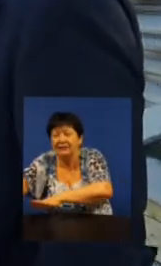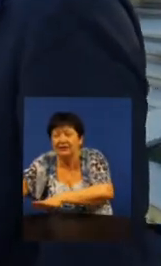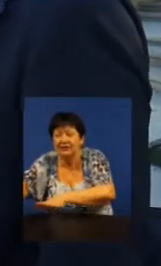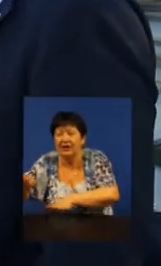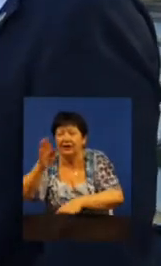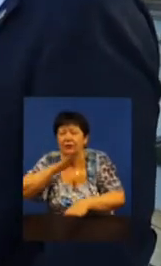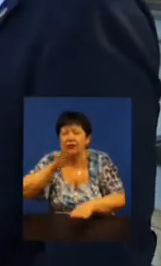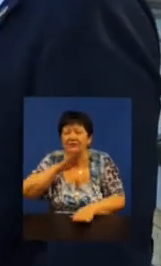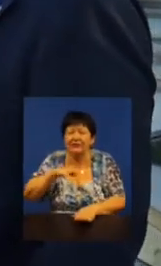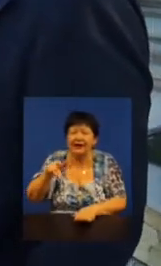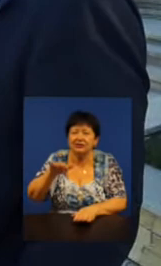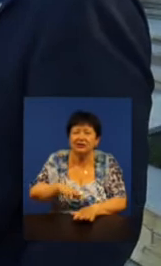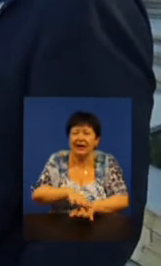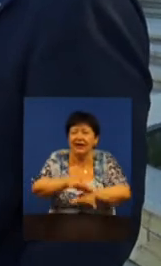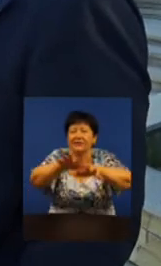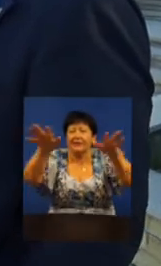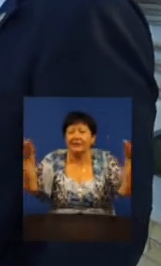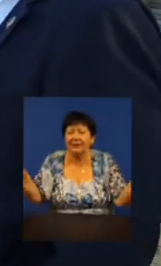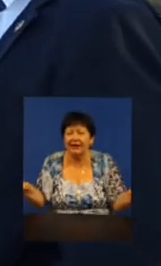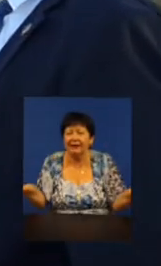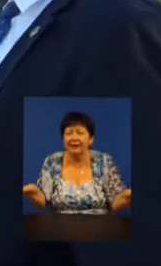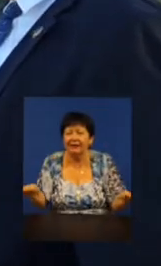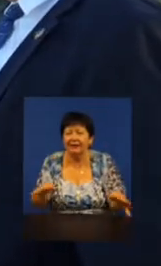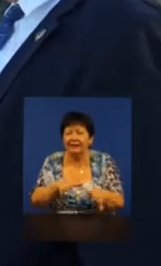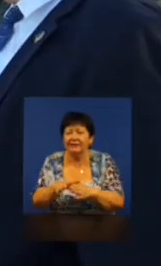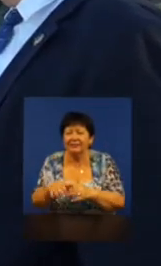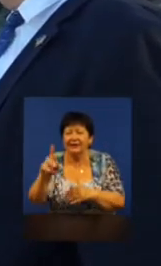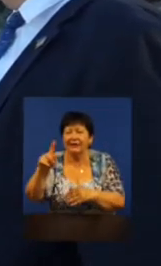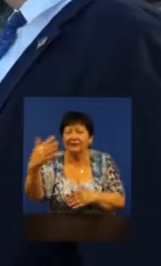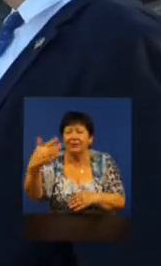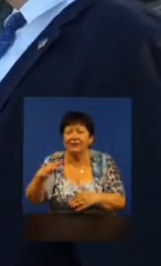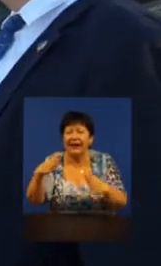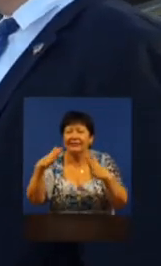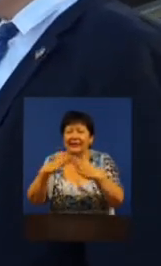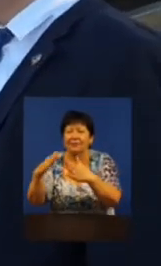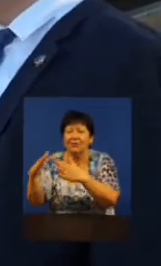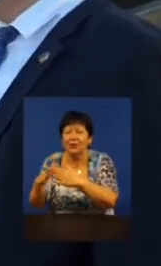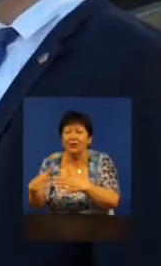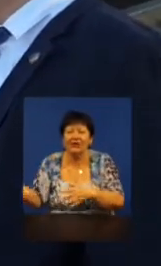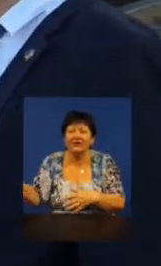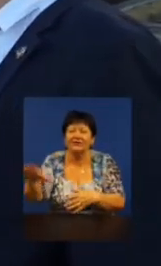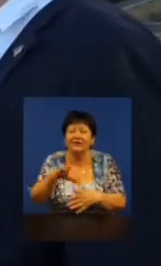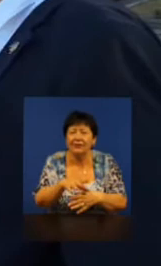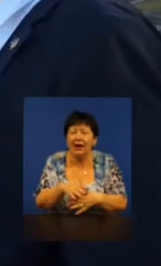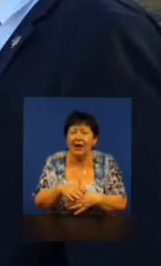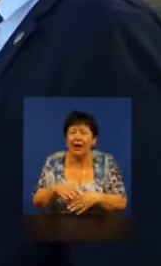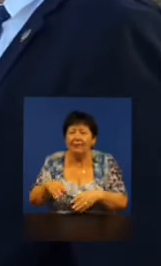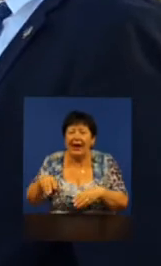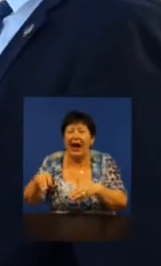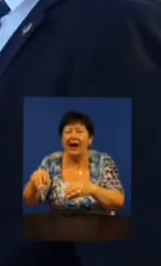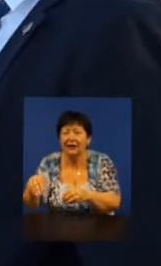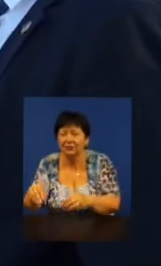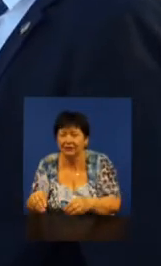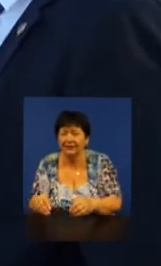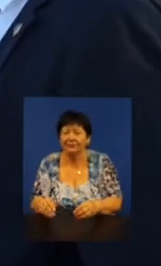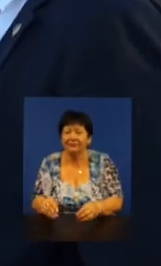большая вода и шла и затопила почти 150 домов. Не совсем, но огороды я имею в виду, там и